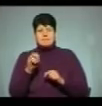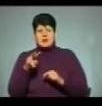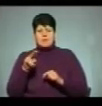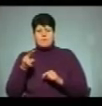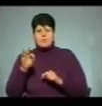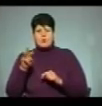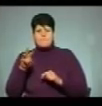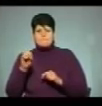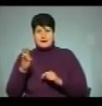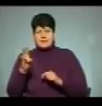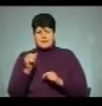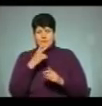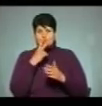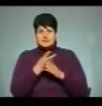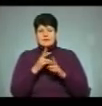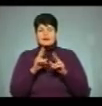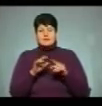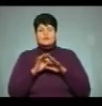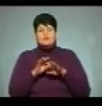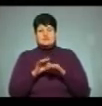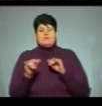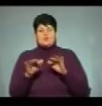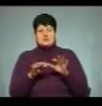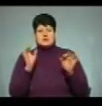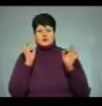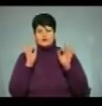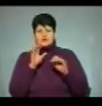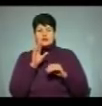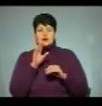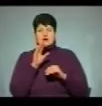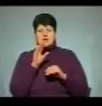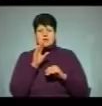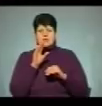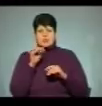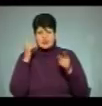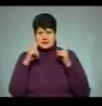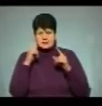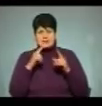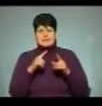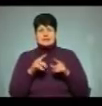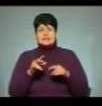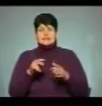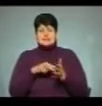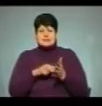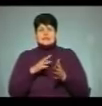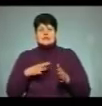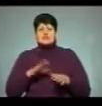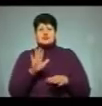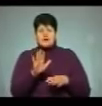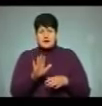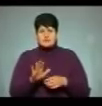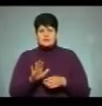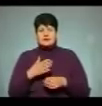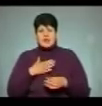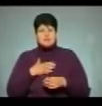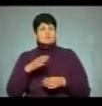Надії Шамрих показали, як відбувається процес озвучення казок. Правий, Стійте, стійте, зачекайте,